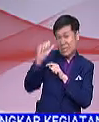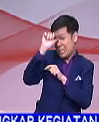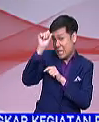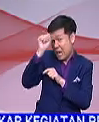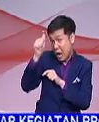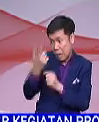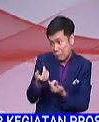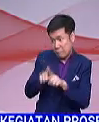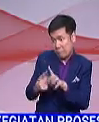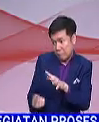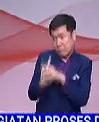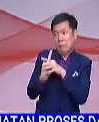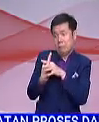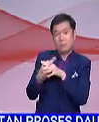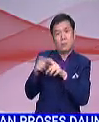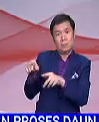berkenaan.